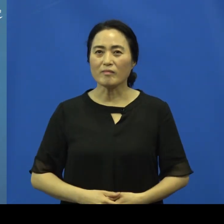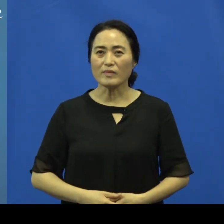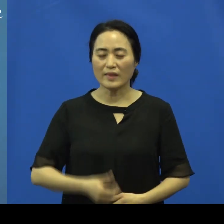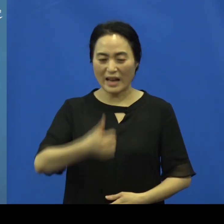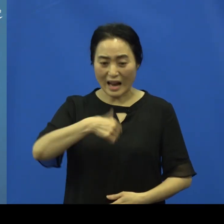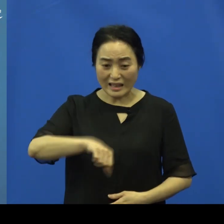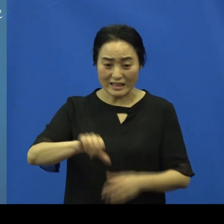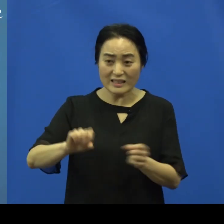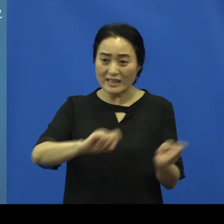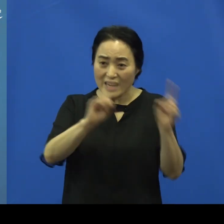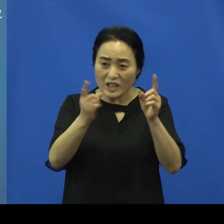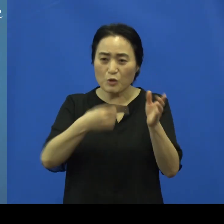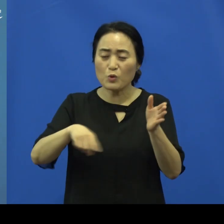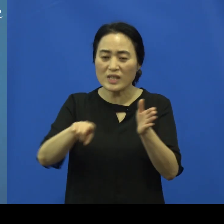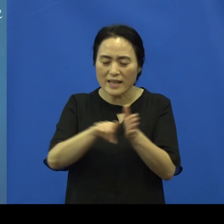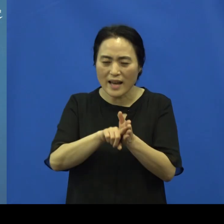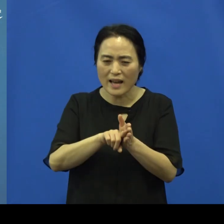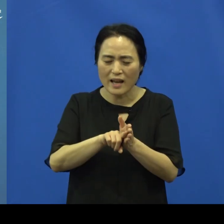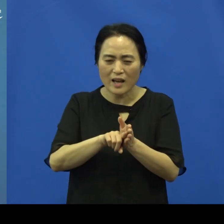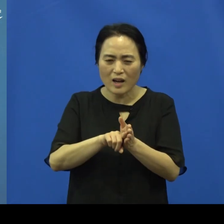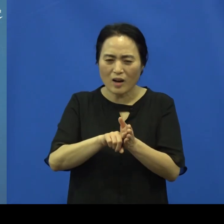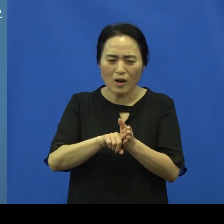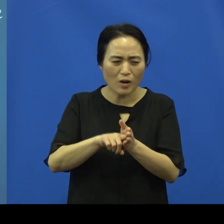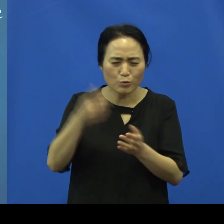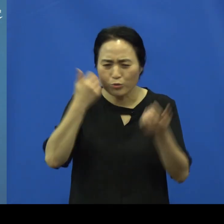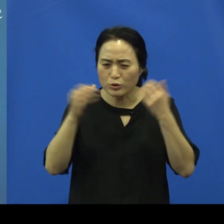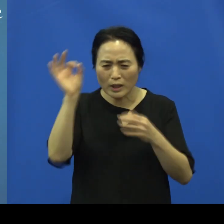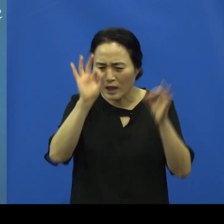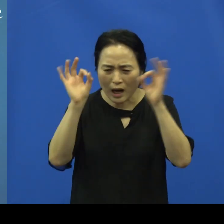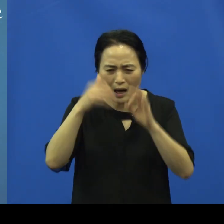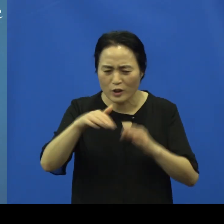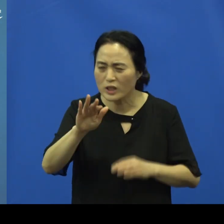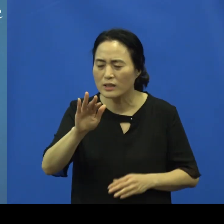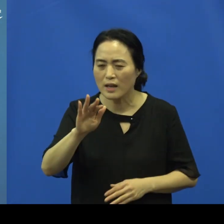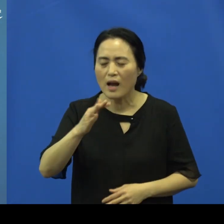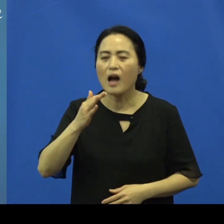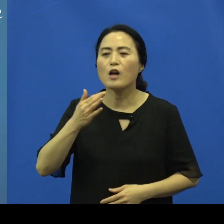위해 누구를 찾아야 가는지를 알고 있었던 거예요.